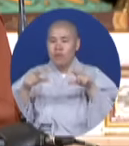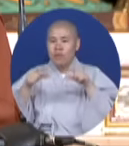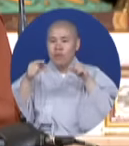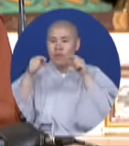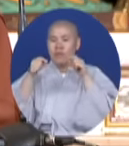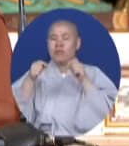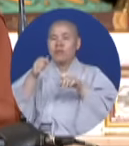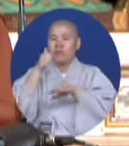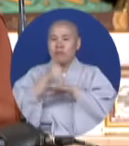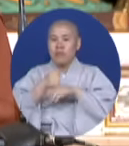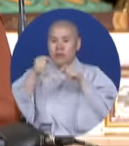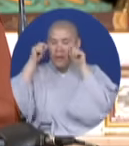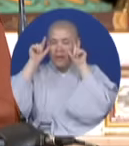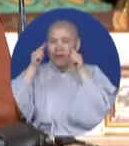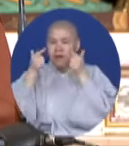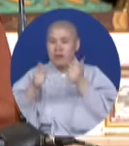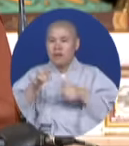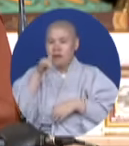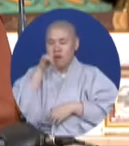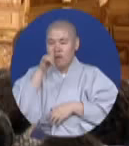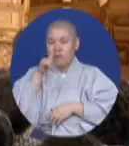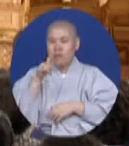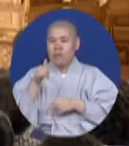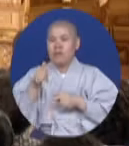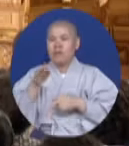비구경각을 구분을 해요.